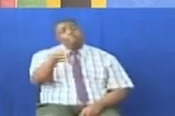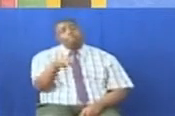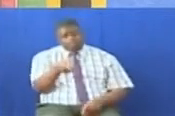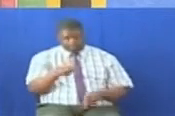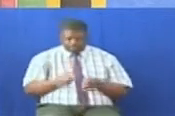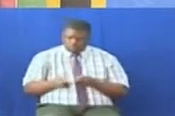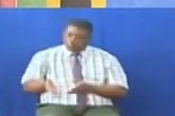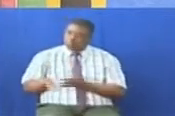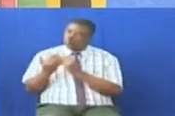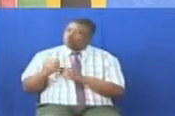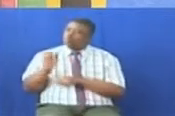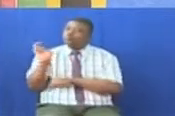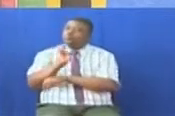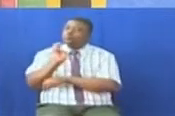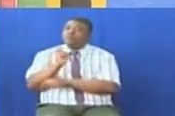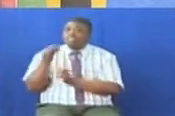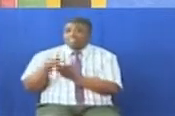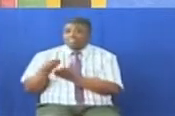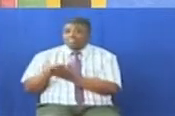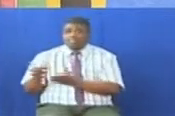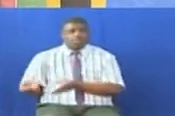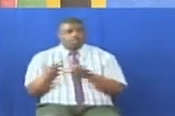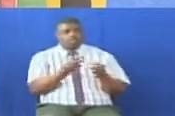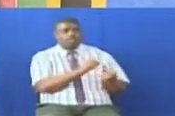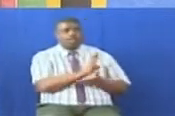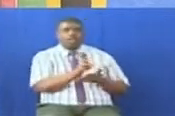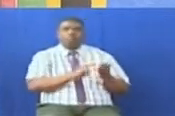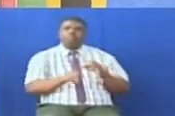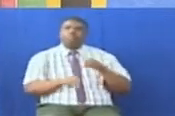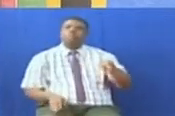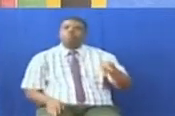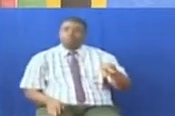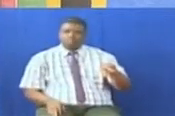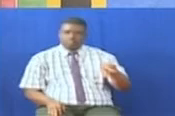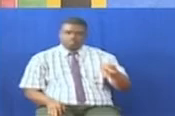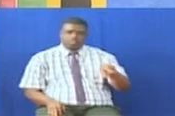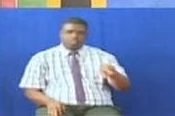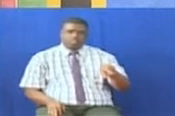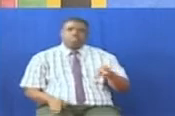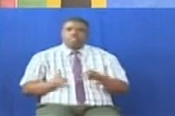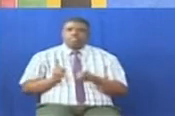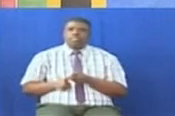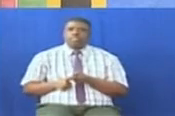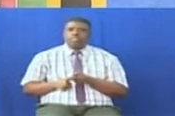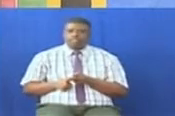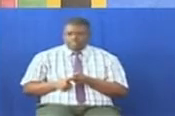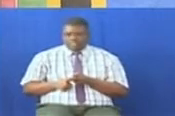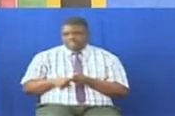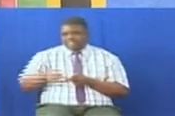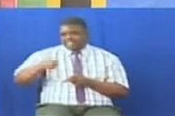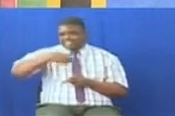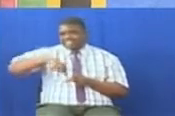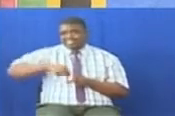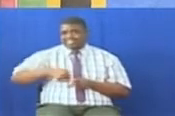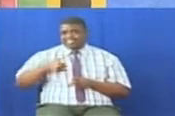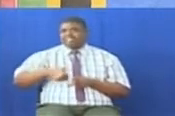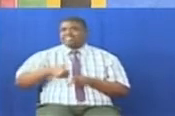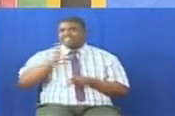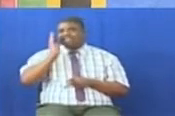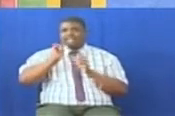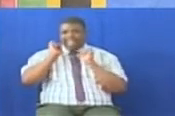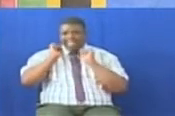kusimamia fedha zote zinazopelekwa katika halmashauri zetu za wilaya. Kwa hiyo Mheshimiwa Naibu Spika, ni lazima sasa serikali kupitia ripoti hii ya